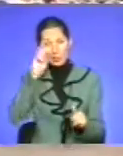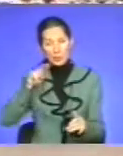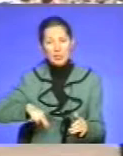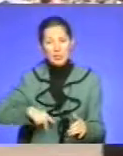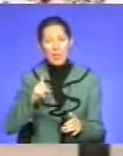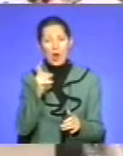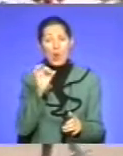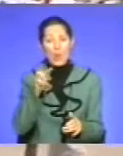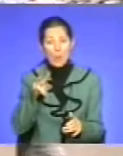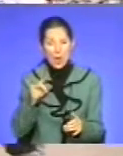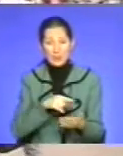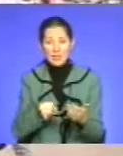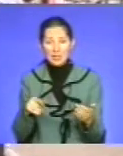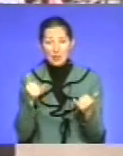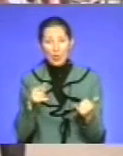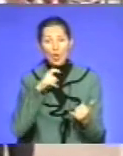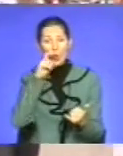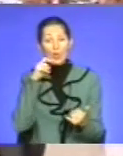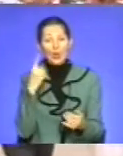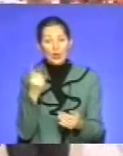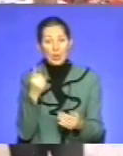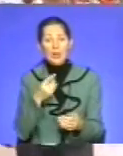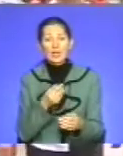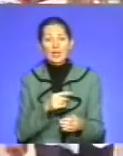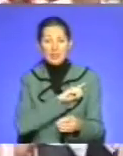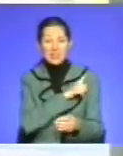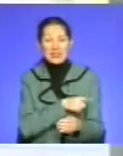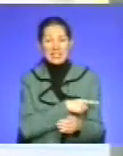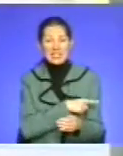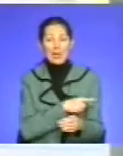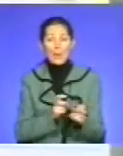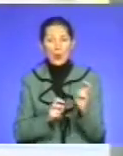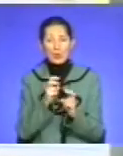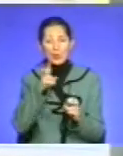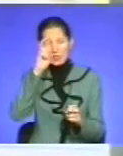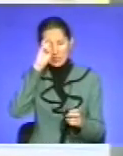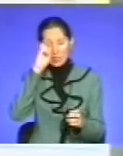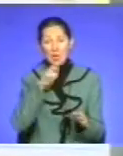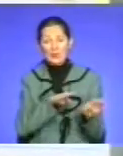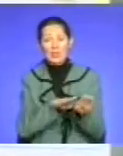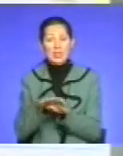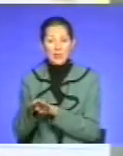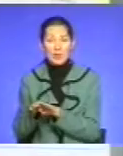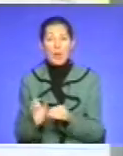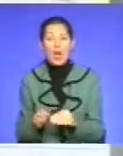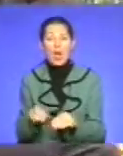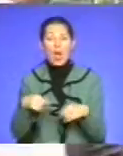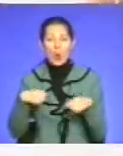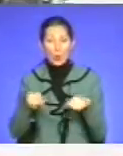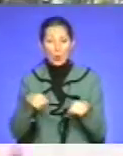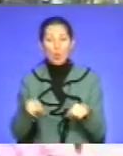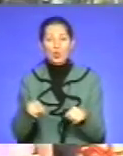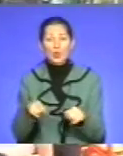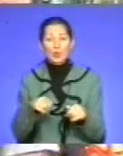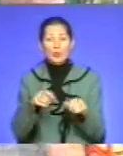Андрій Хома відзначив, що нині Україна – одна з найпотужніших промислових держав. І за рівнем експорту сільськогосподарської продукції у світі на